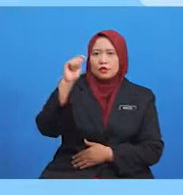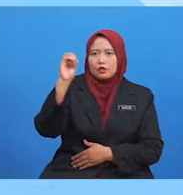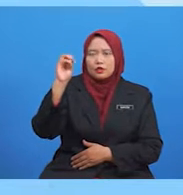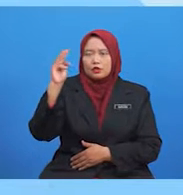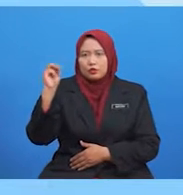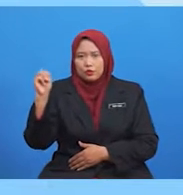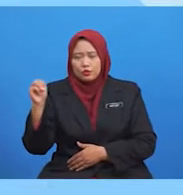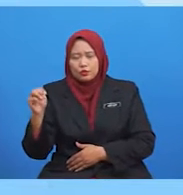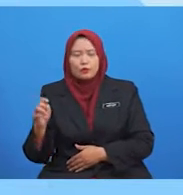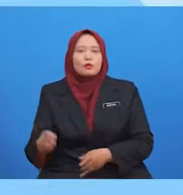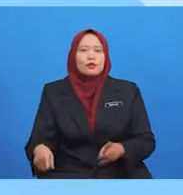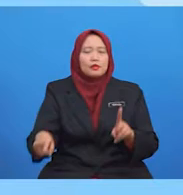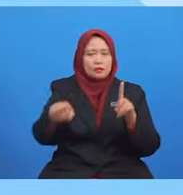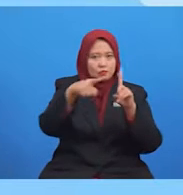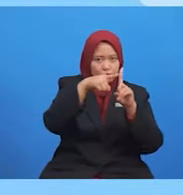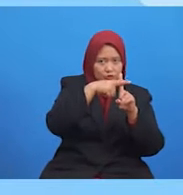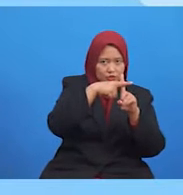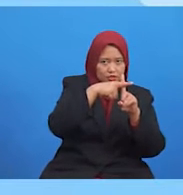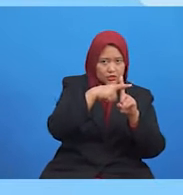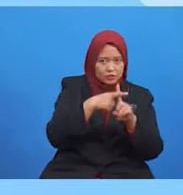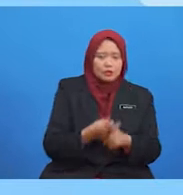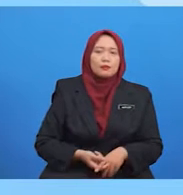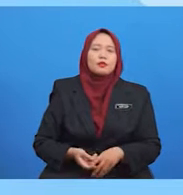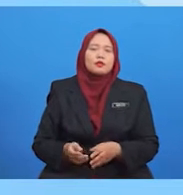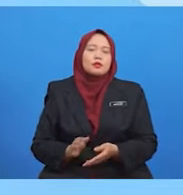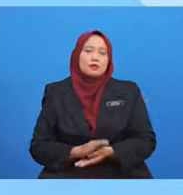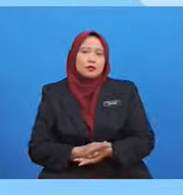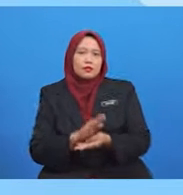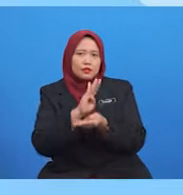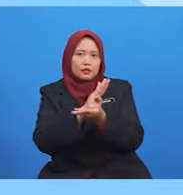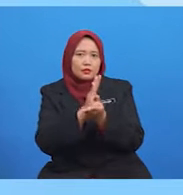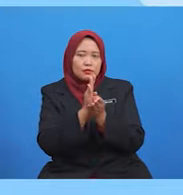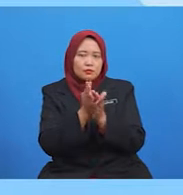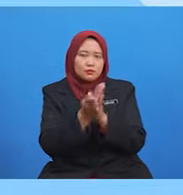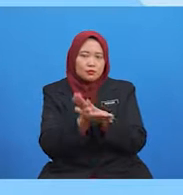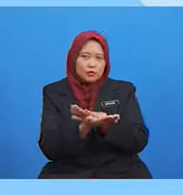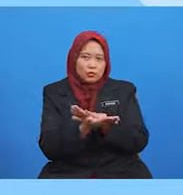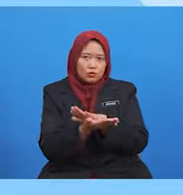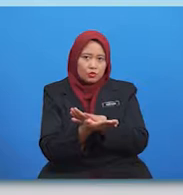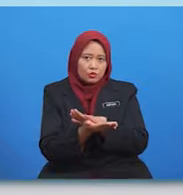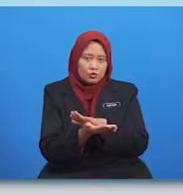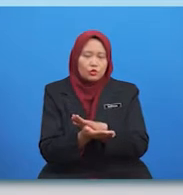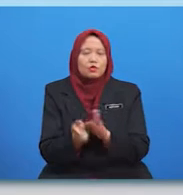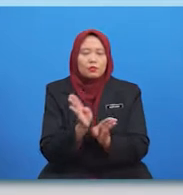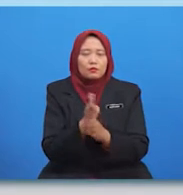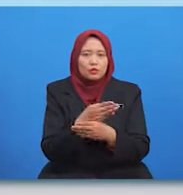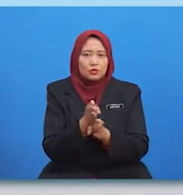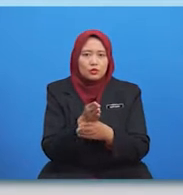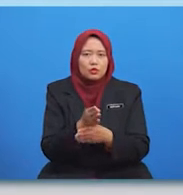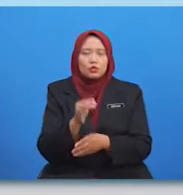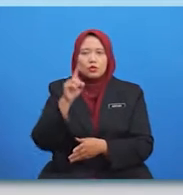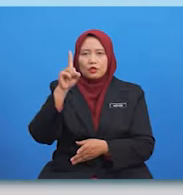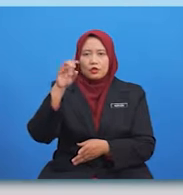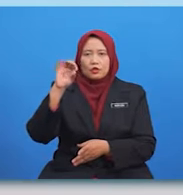bercas positif. Terbentuklah ion natrium. Mudah kan? Mari